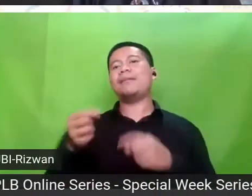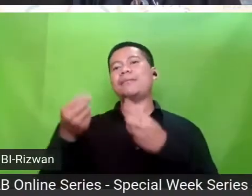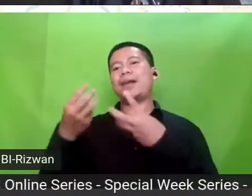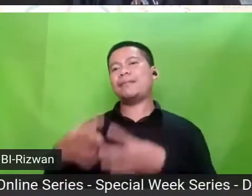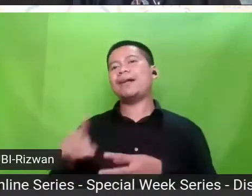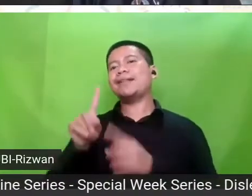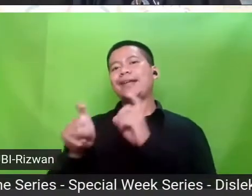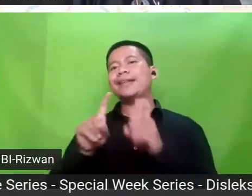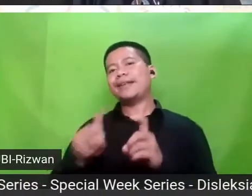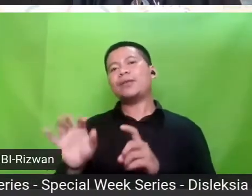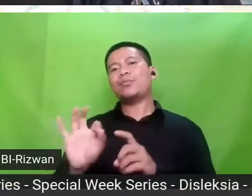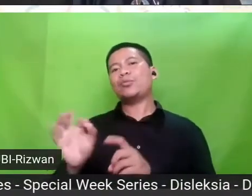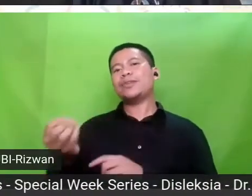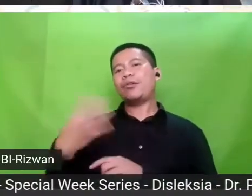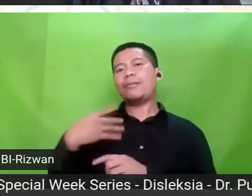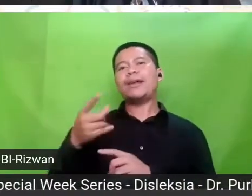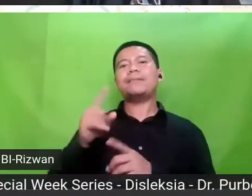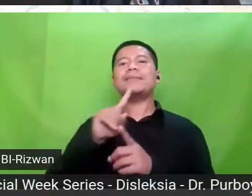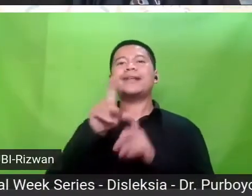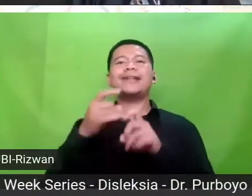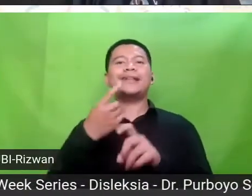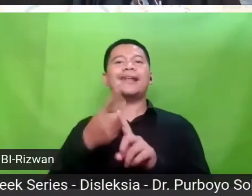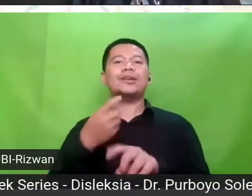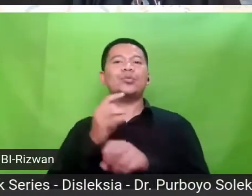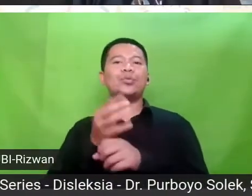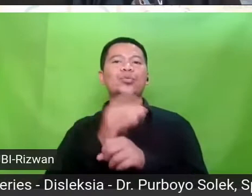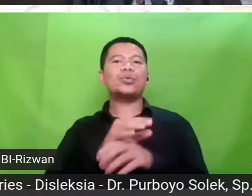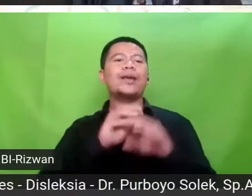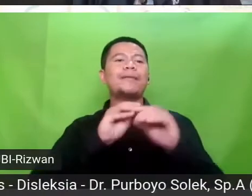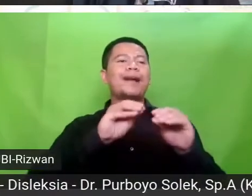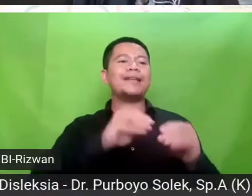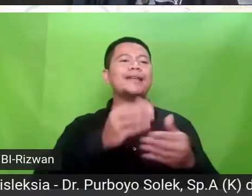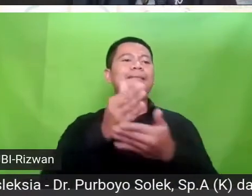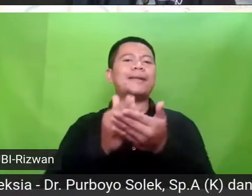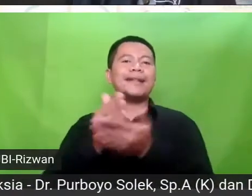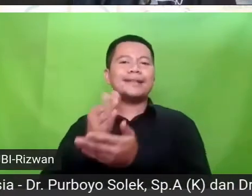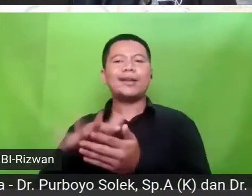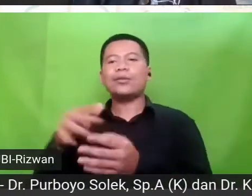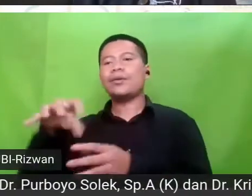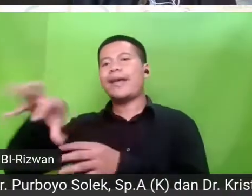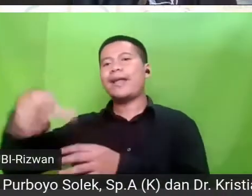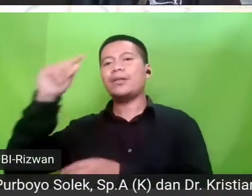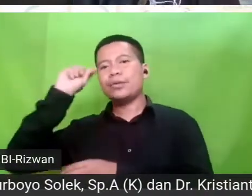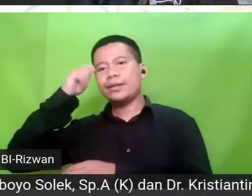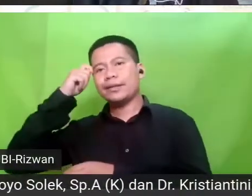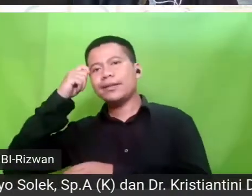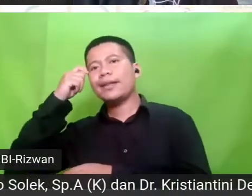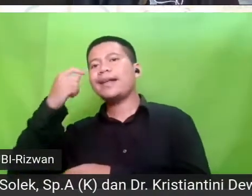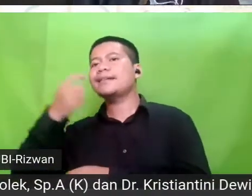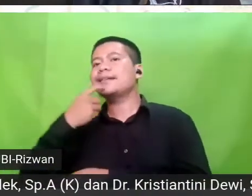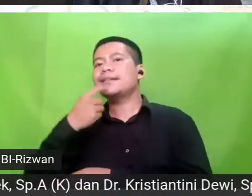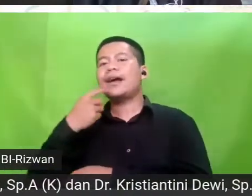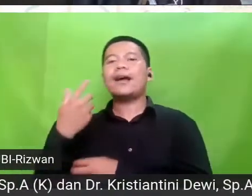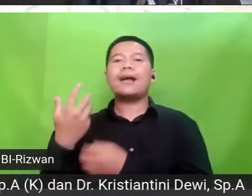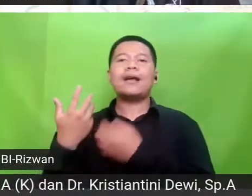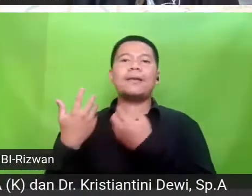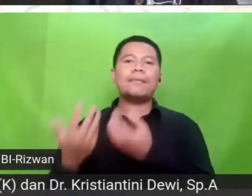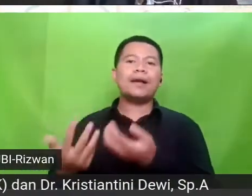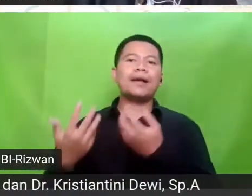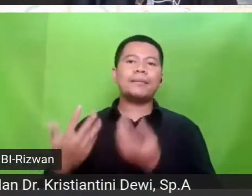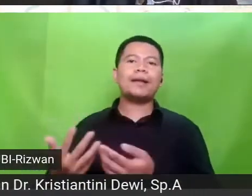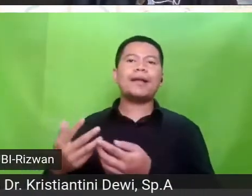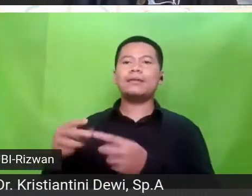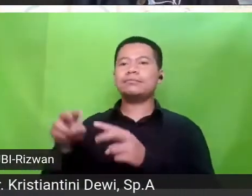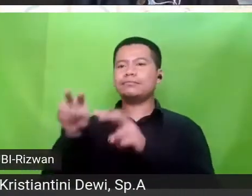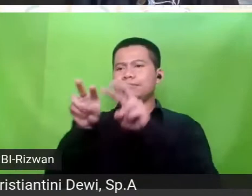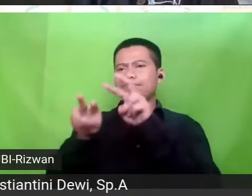ada pertanyaan dari guru-guru yang mengajar di perbatasan atau di daerah sulit dok. Mengenai bagaimana memeriksakan